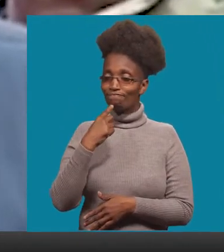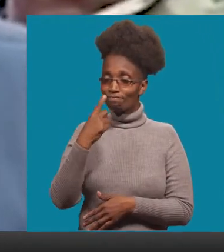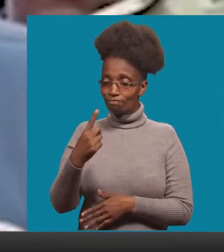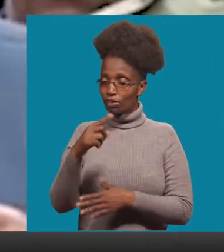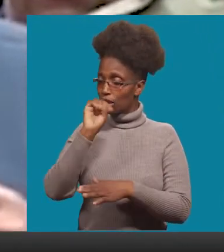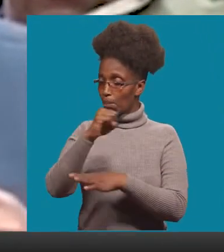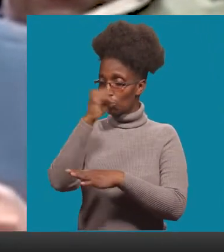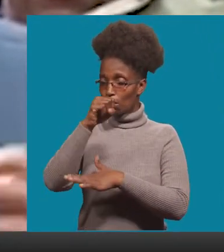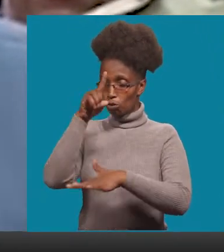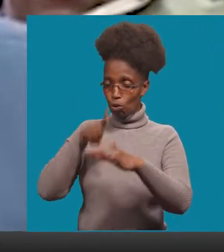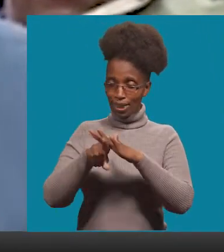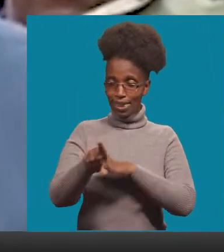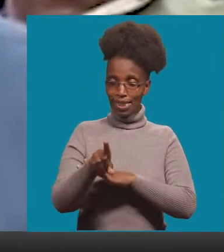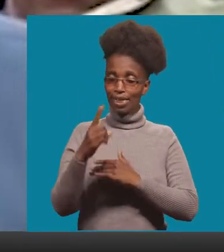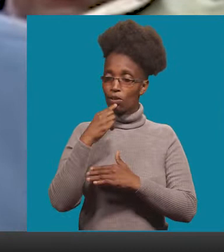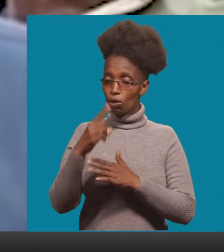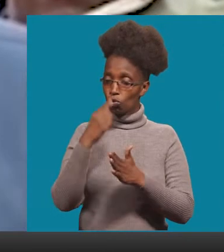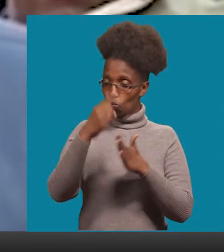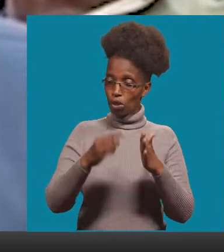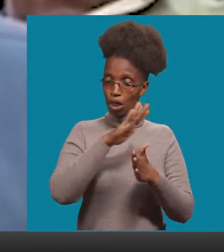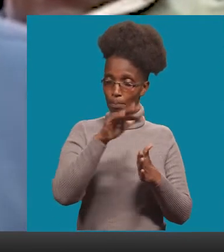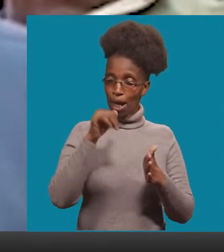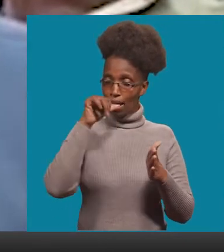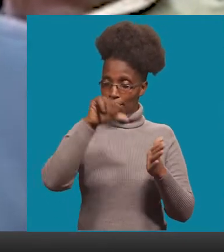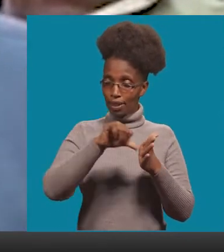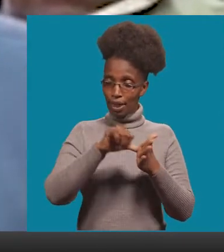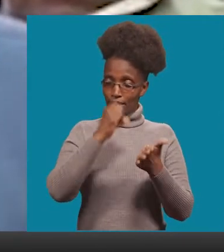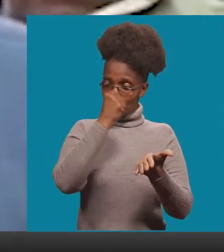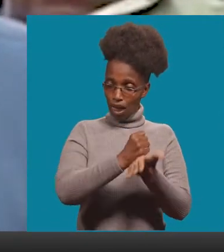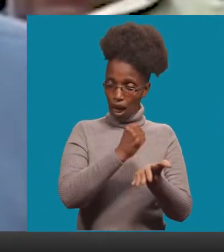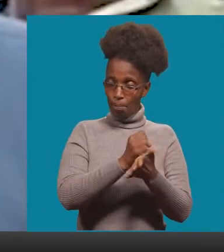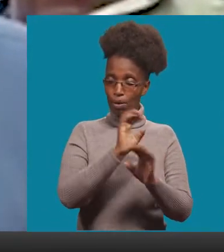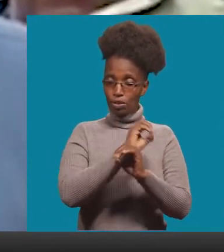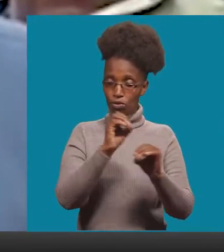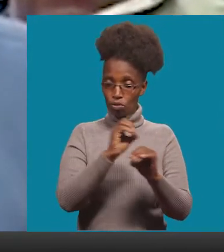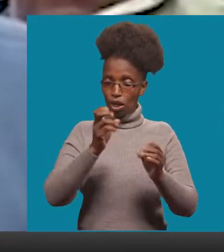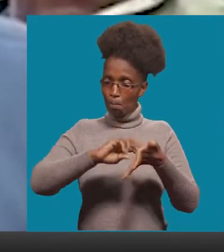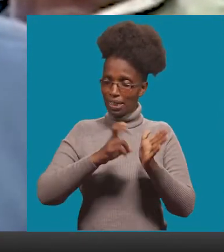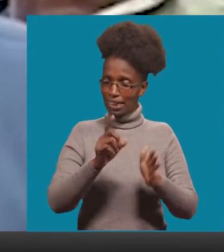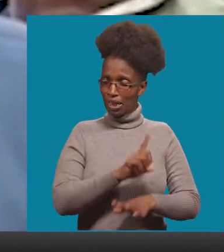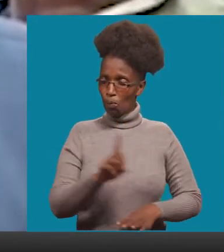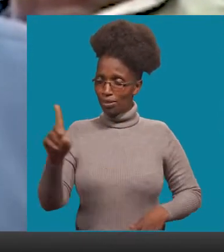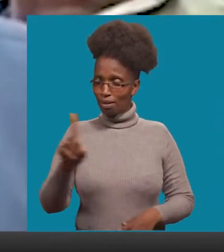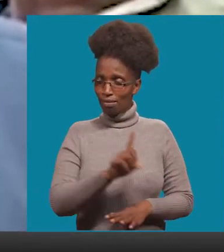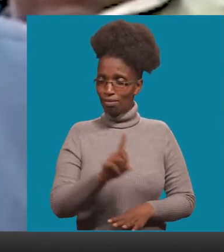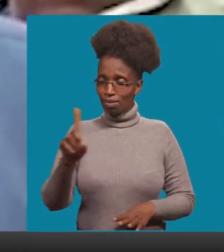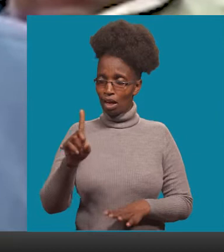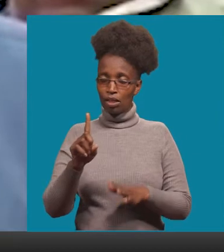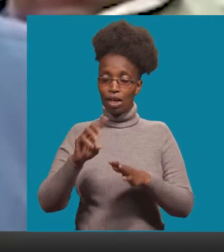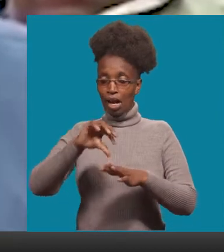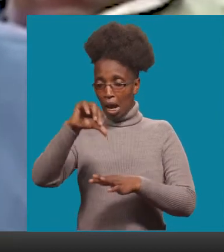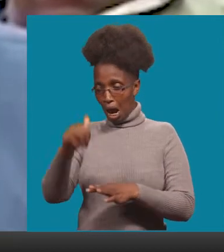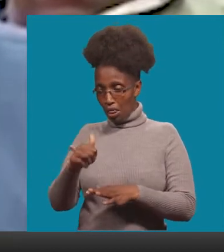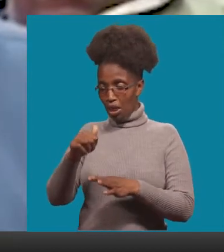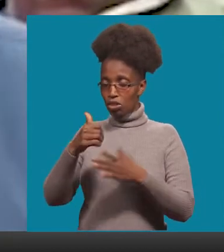were told their letters were not stamped, and it took so much back and forth until most of them were allowed on